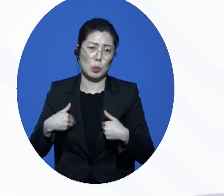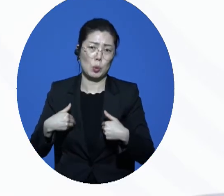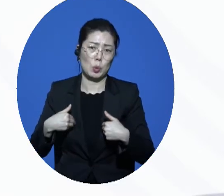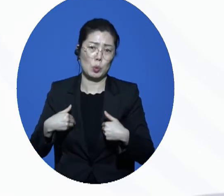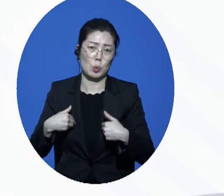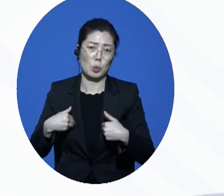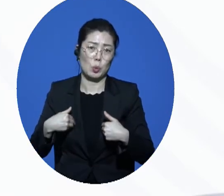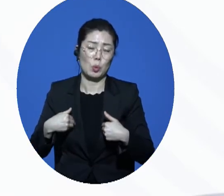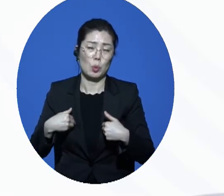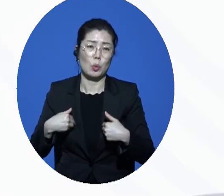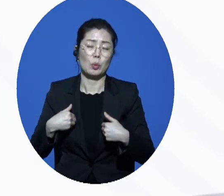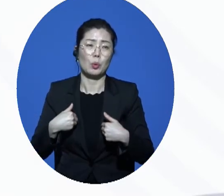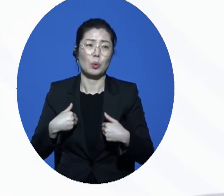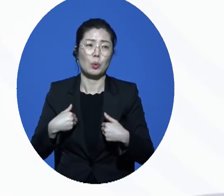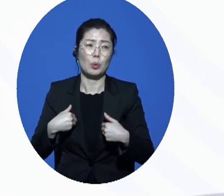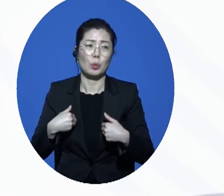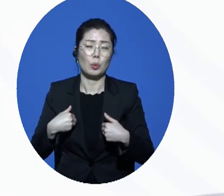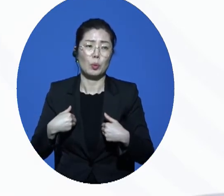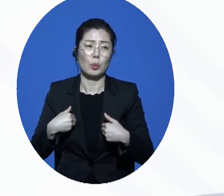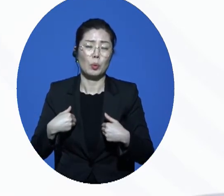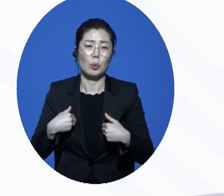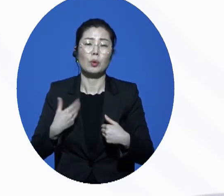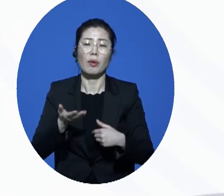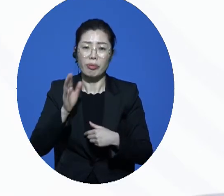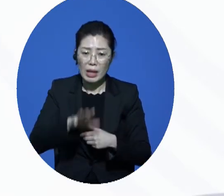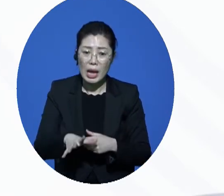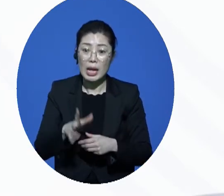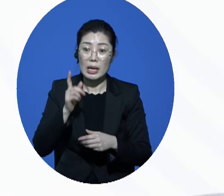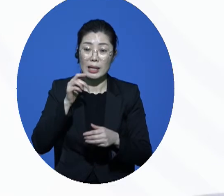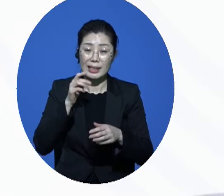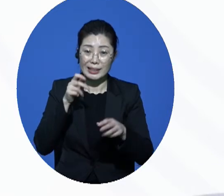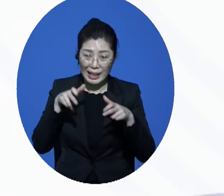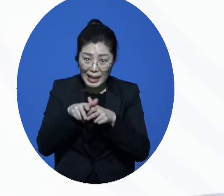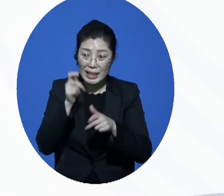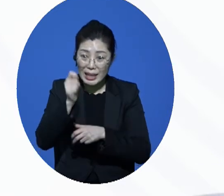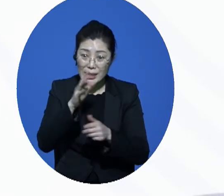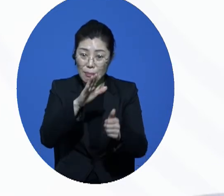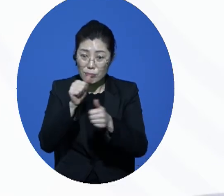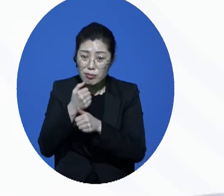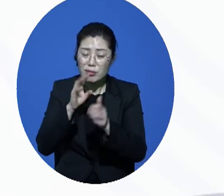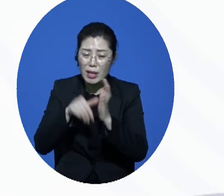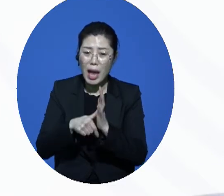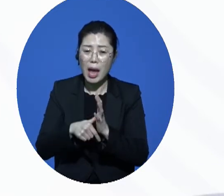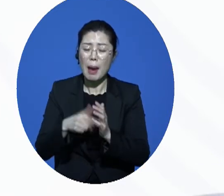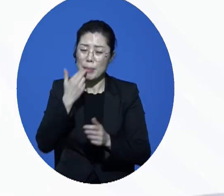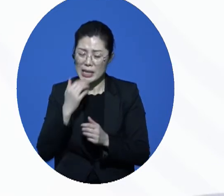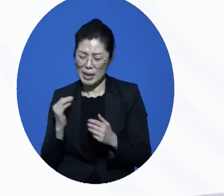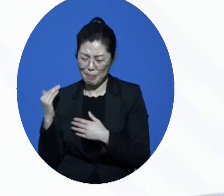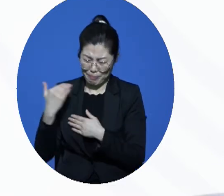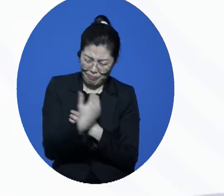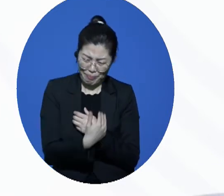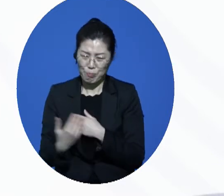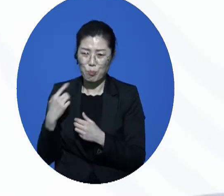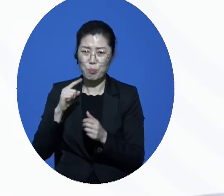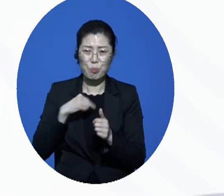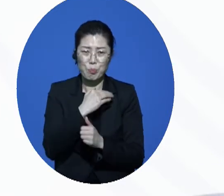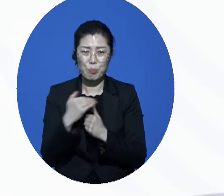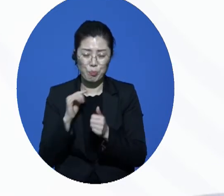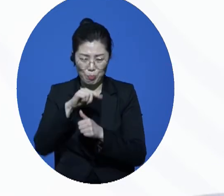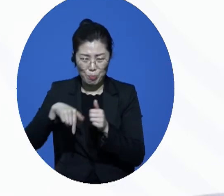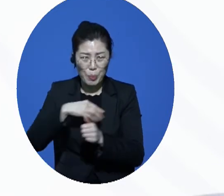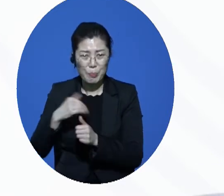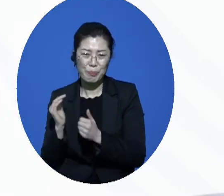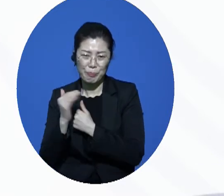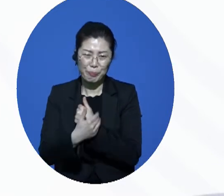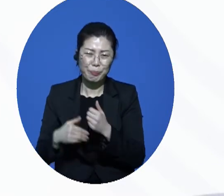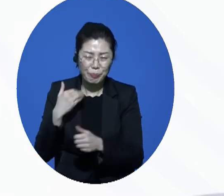사실 때문에 온몸을 비닐로 싸매서 장애인 콜택시를 이용하도록 했습니다. 이 과정 안에서 장애인 당사자는